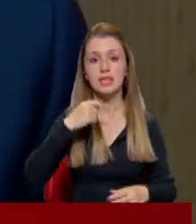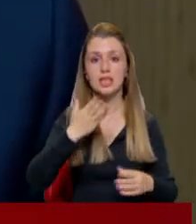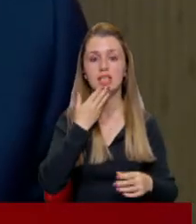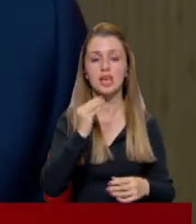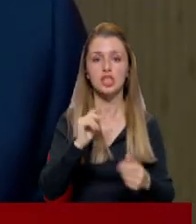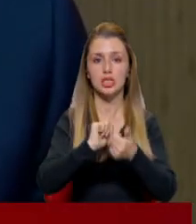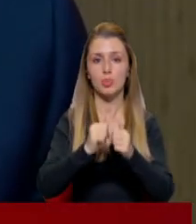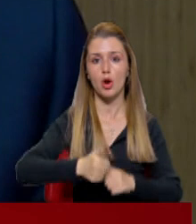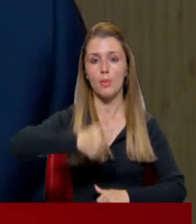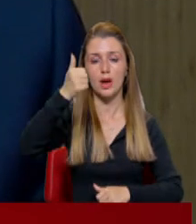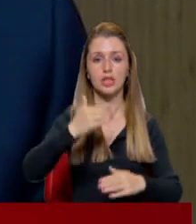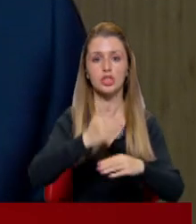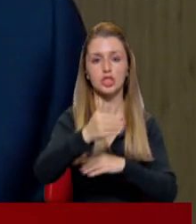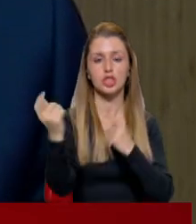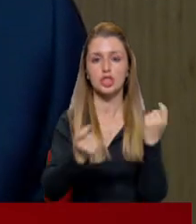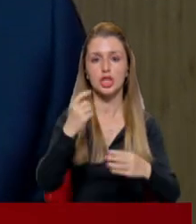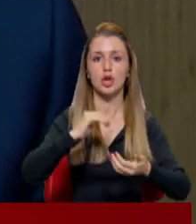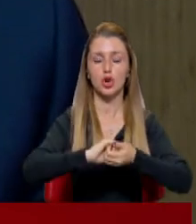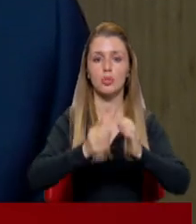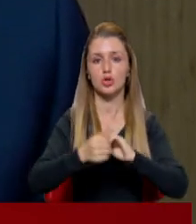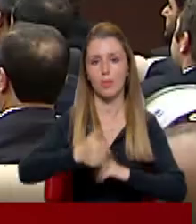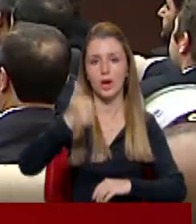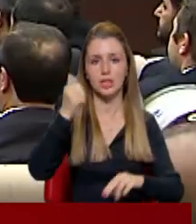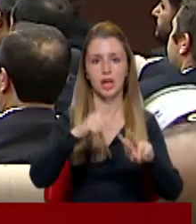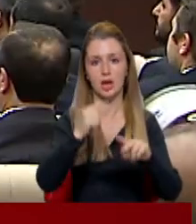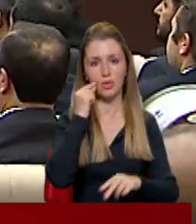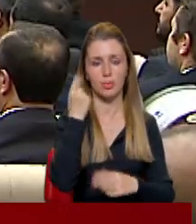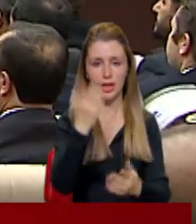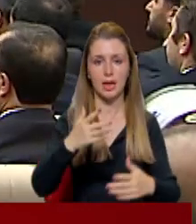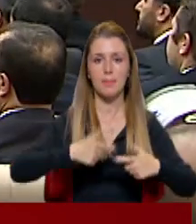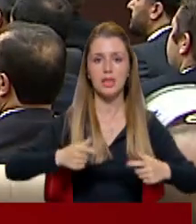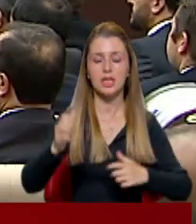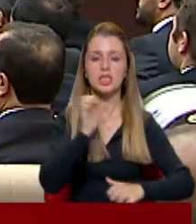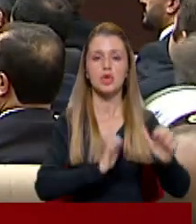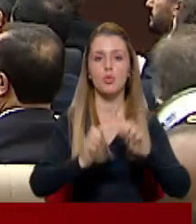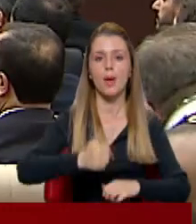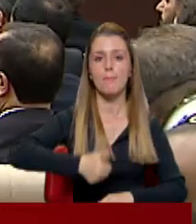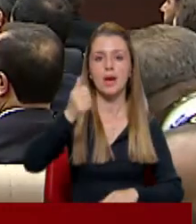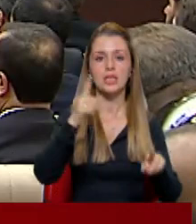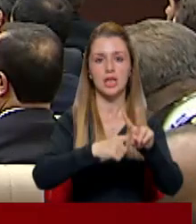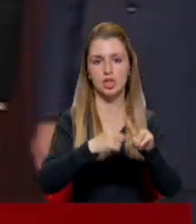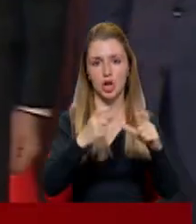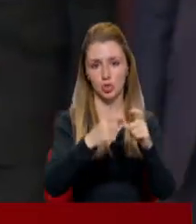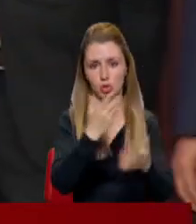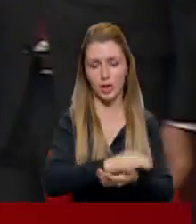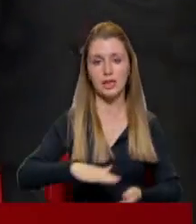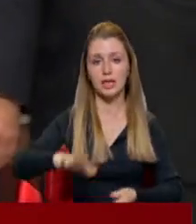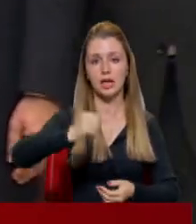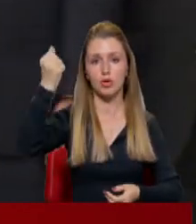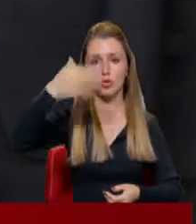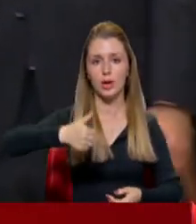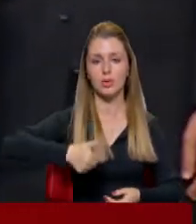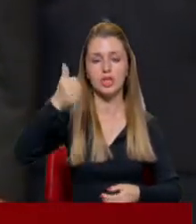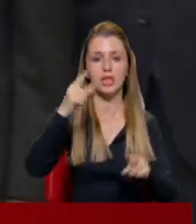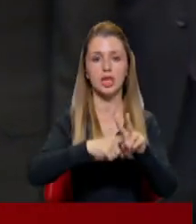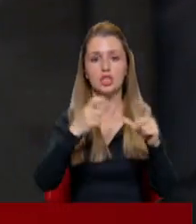bakanı meclis Dışişleri Komisyonu Başkanı Akif Çağatay Kılıç savunma bakanımız Yaşar Güler Genelkurmay